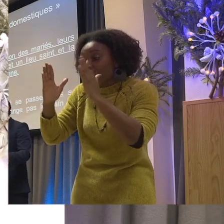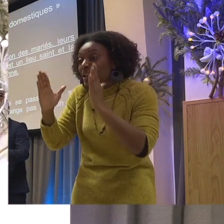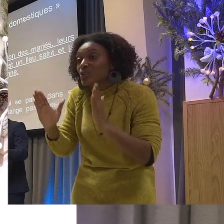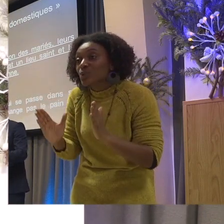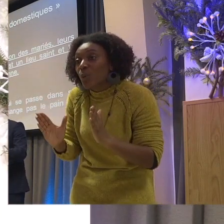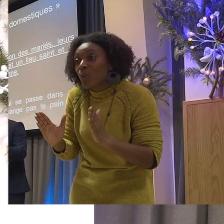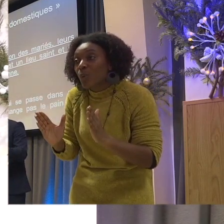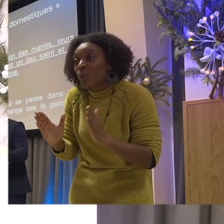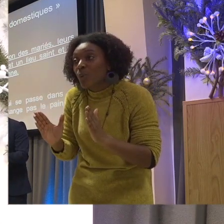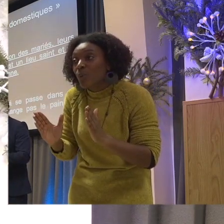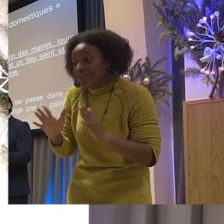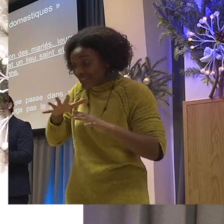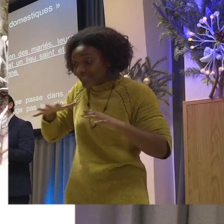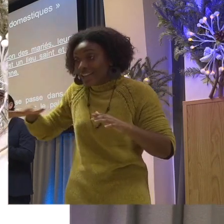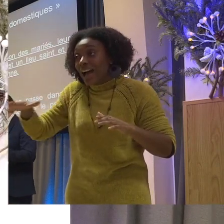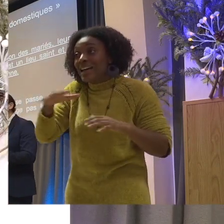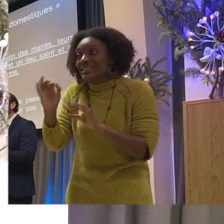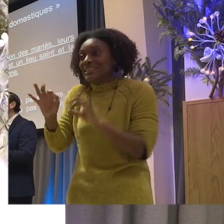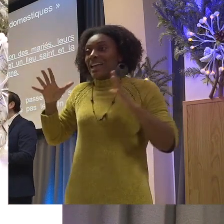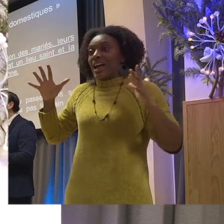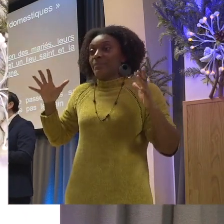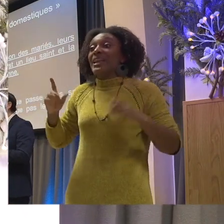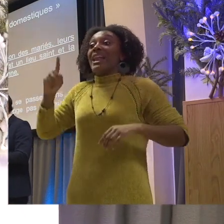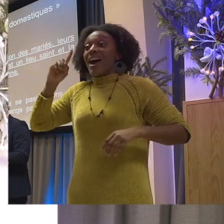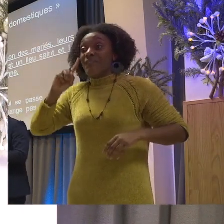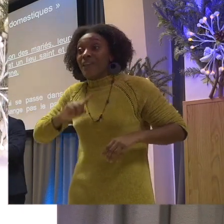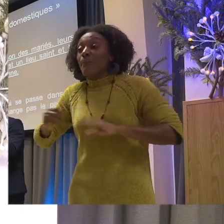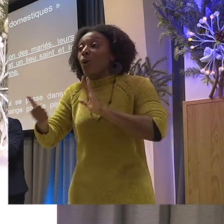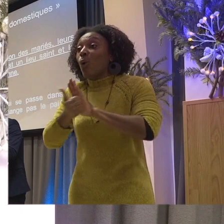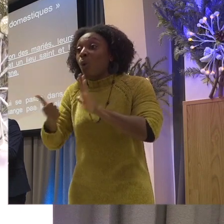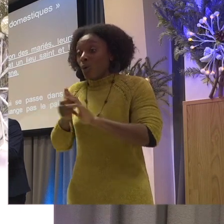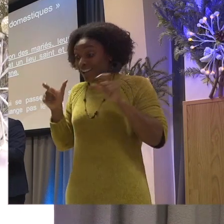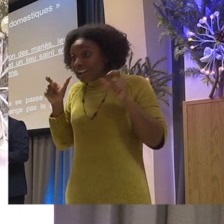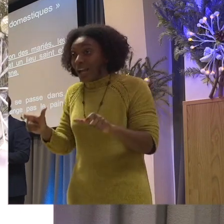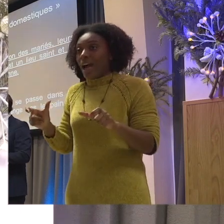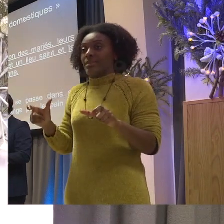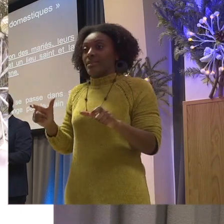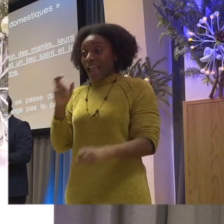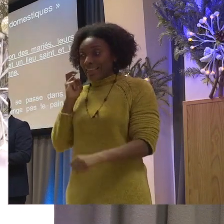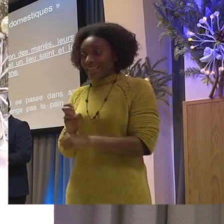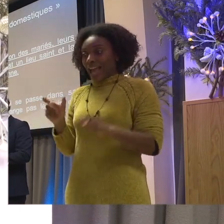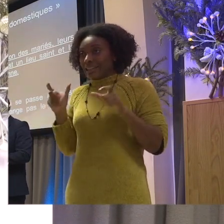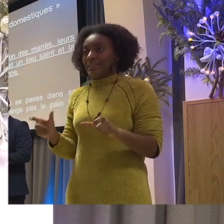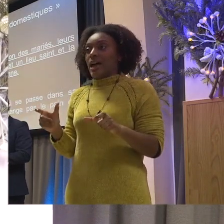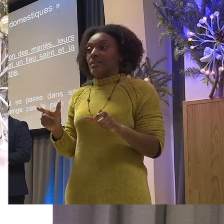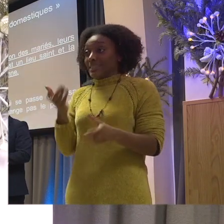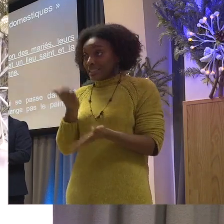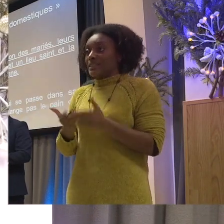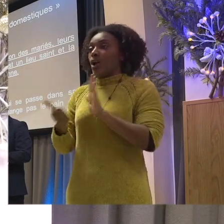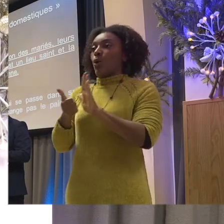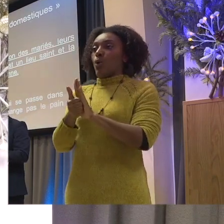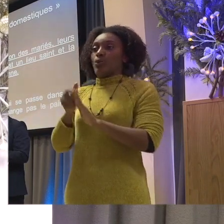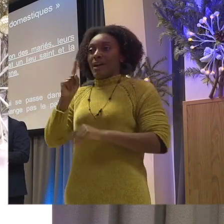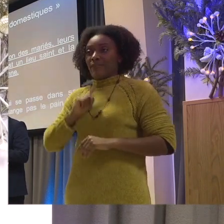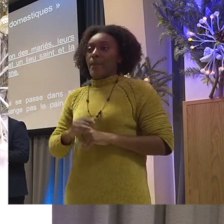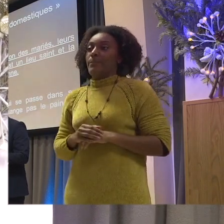famille est un lieu saint et la femme en est la gardienne. Amen. C'est clair pour vous? La femme